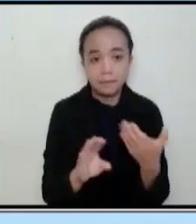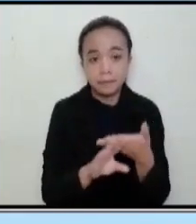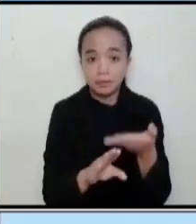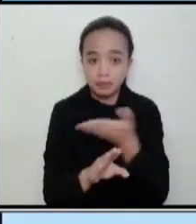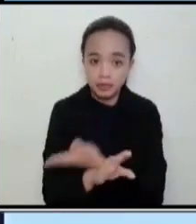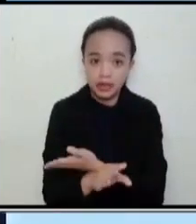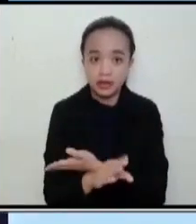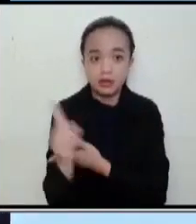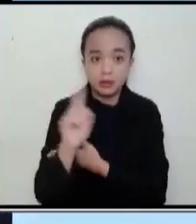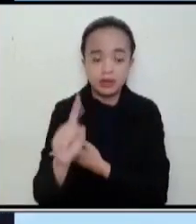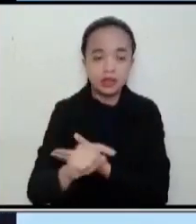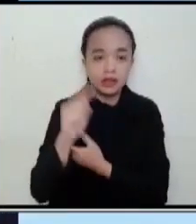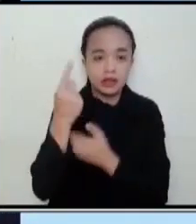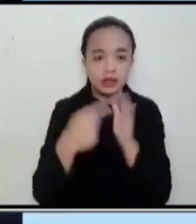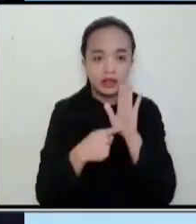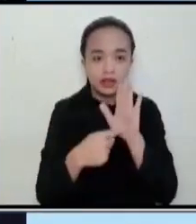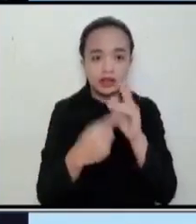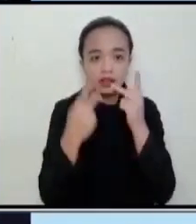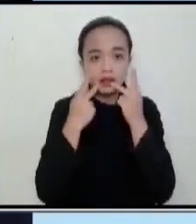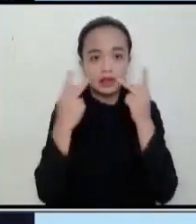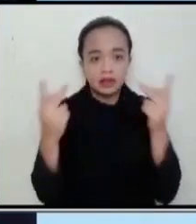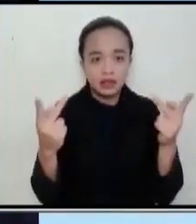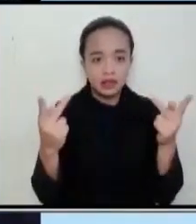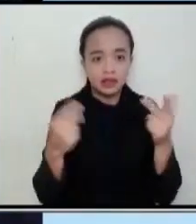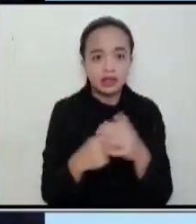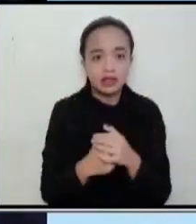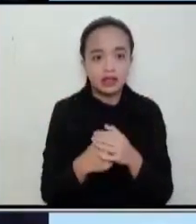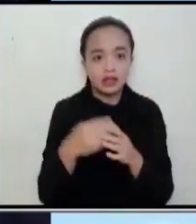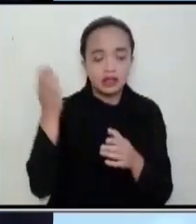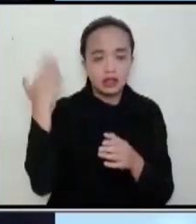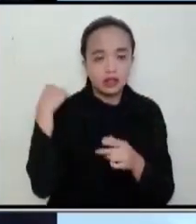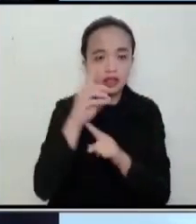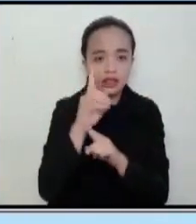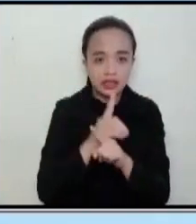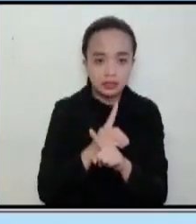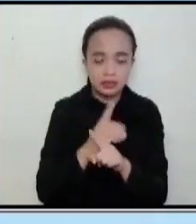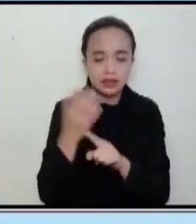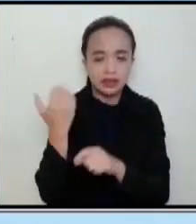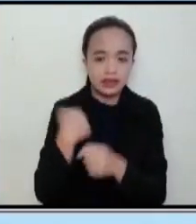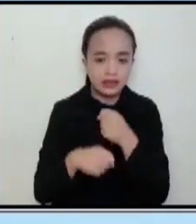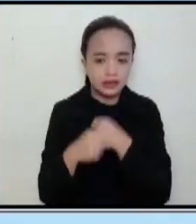appearance or public appearance as a couple noong December noong nakaraang taon.